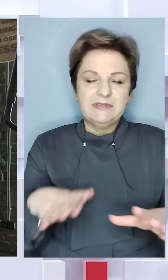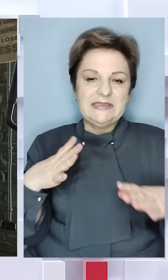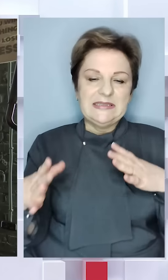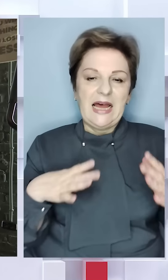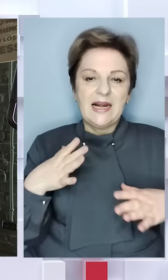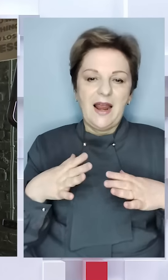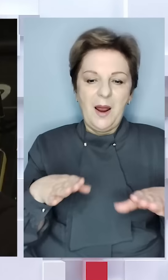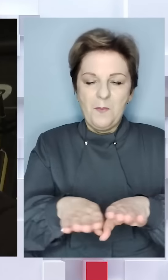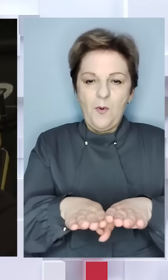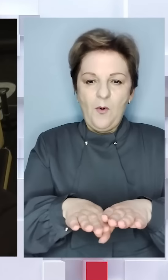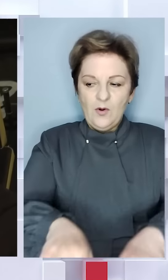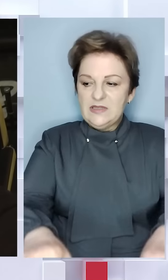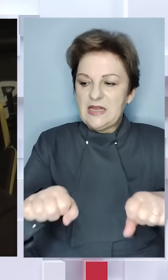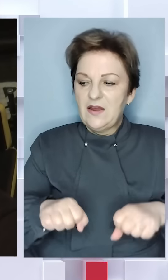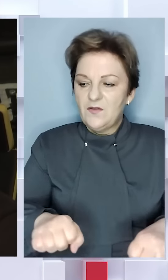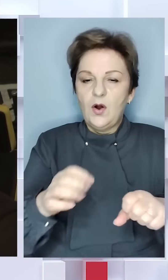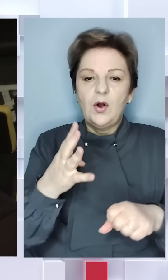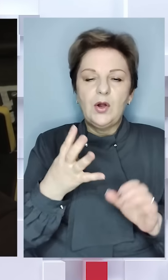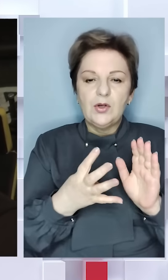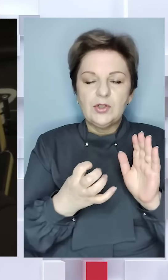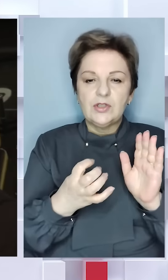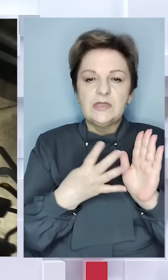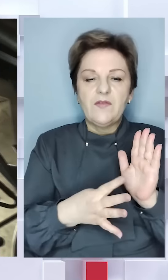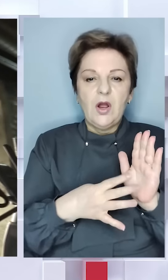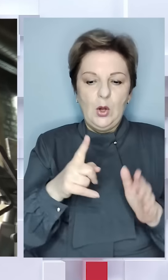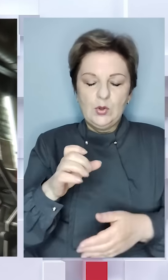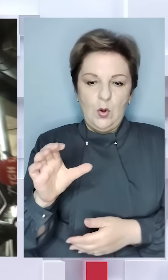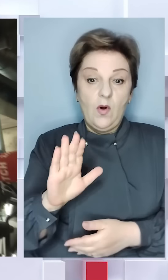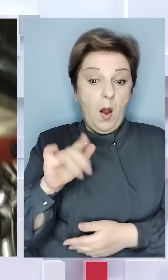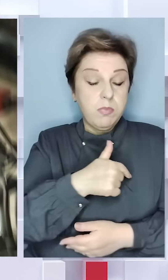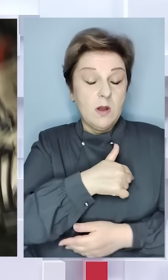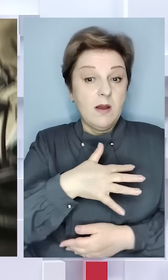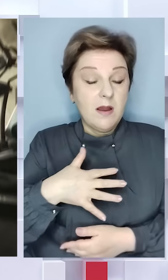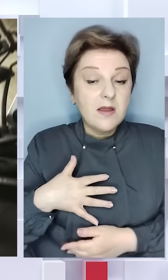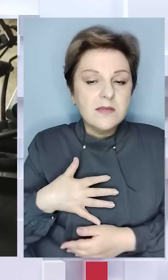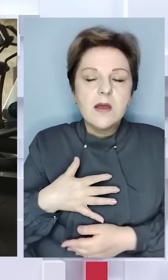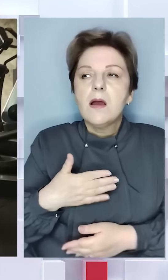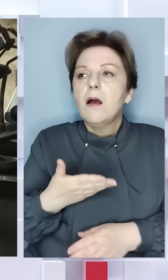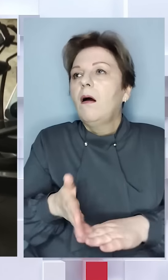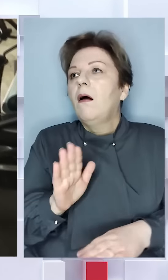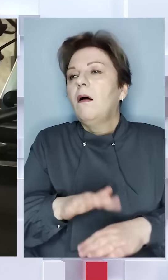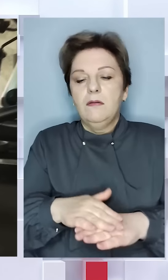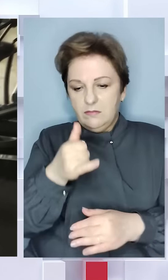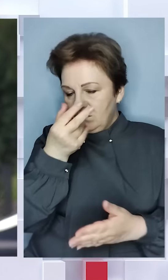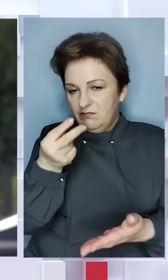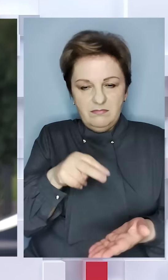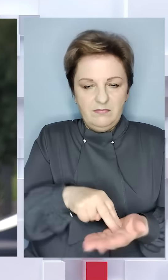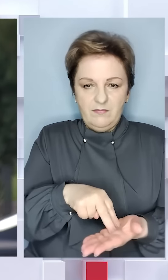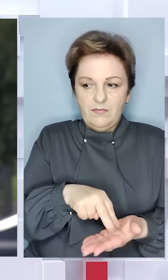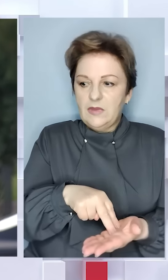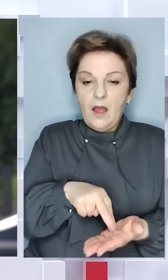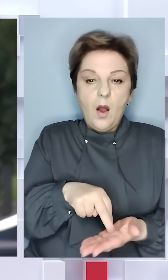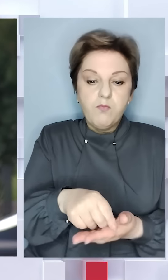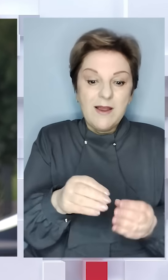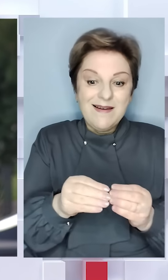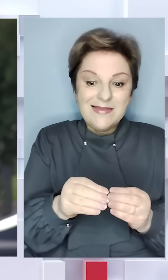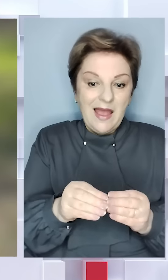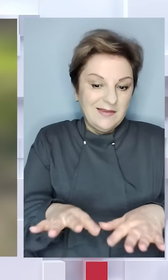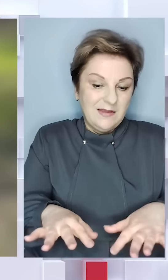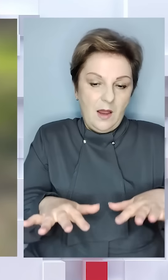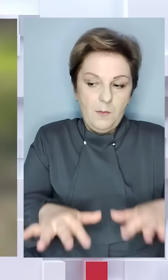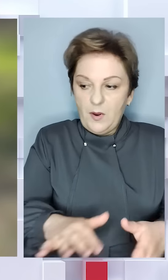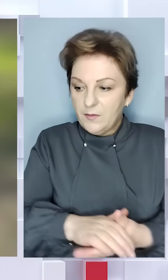імітує веслування. 499 за 100 секунд. Хоча після поранення ледь на ногах стояв. Пройти 10 кроків я одразу